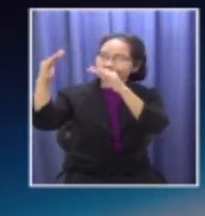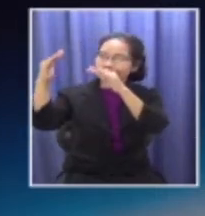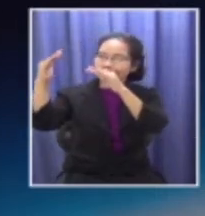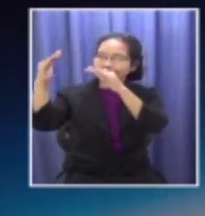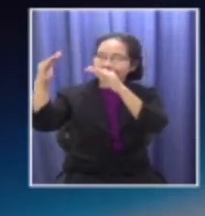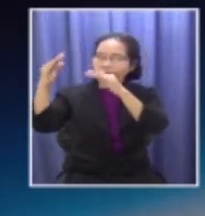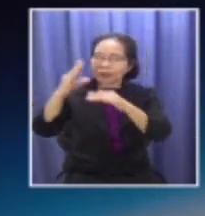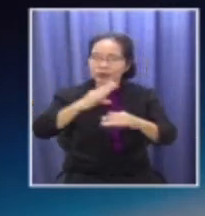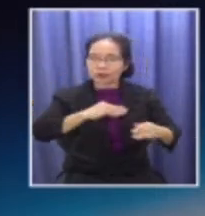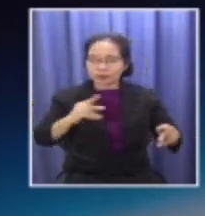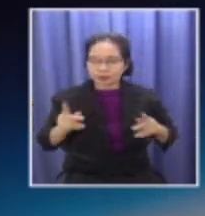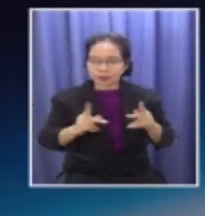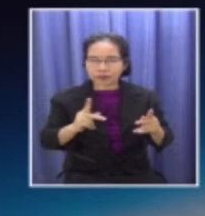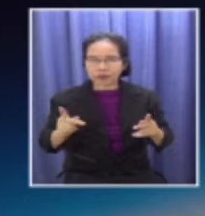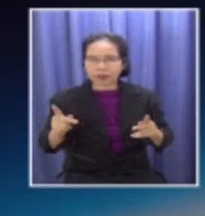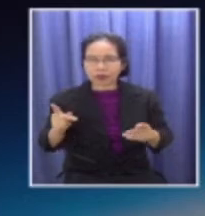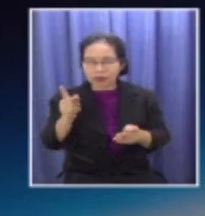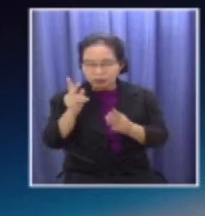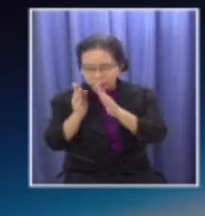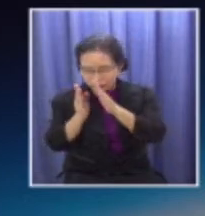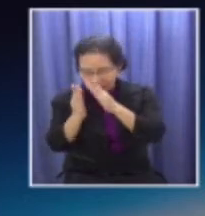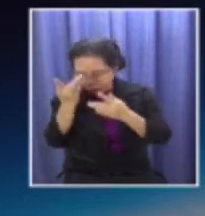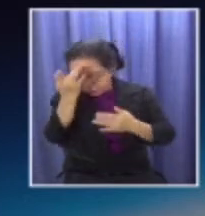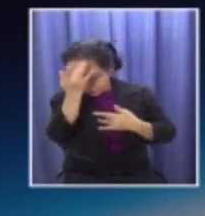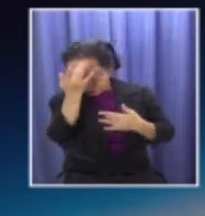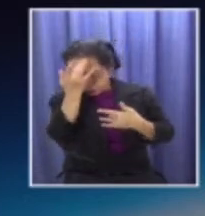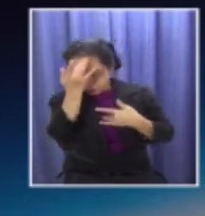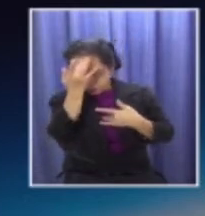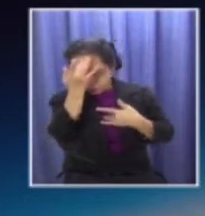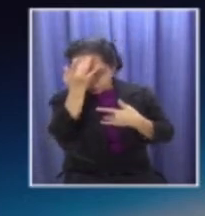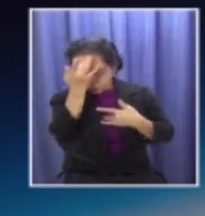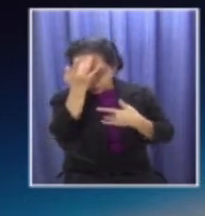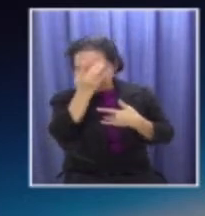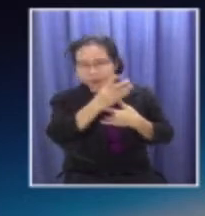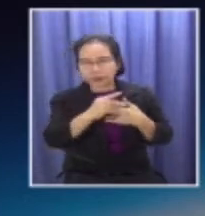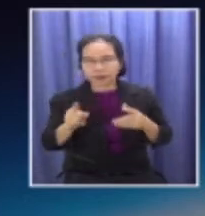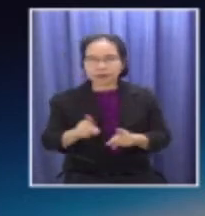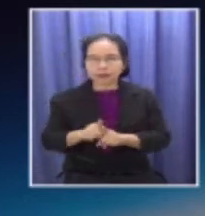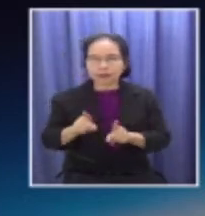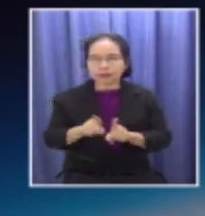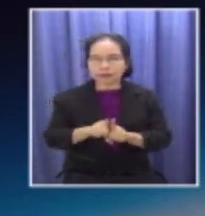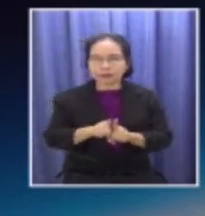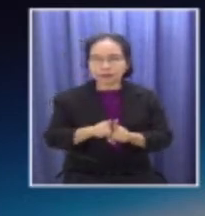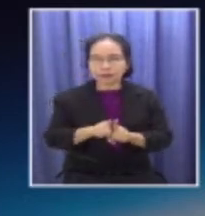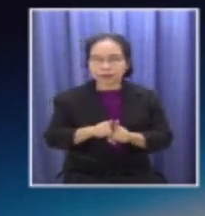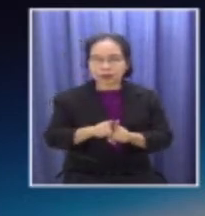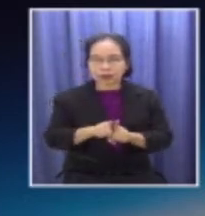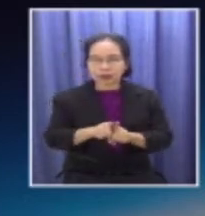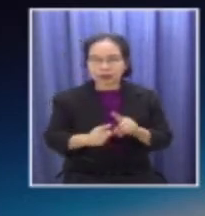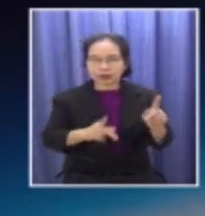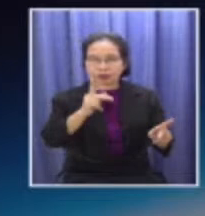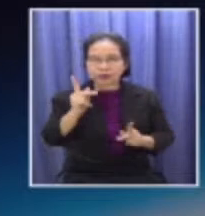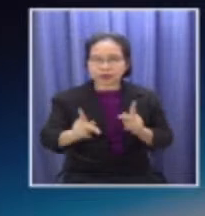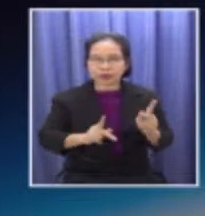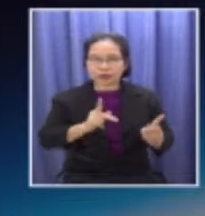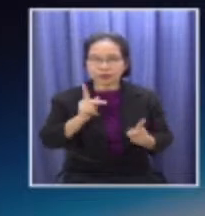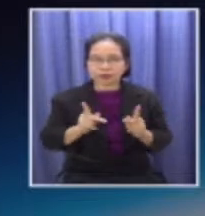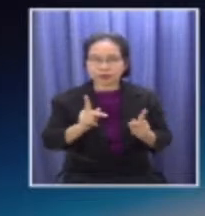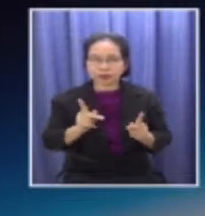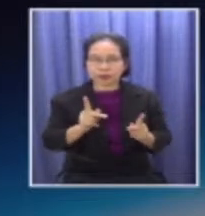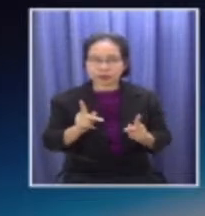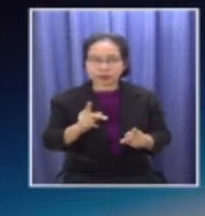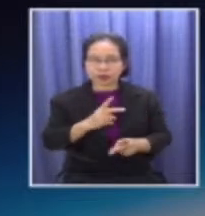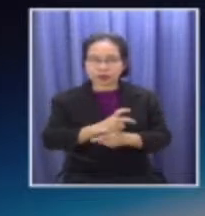ehye yabompa yema nipa yina enipa wonani daso ayera enipa